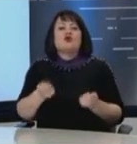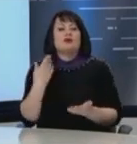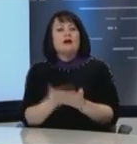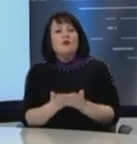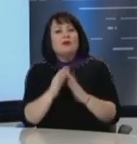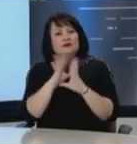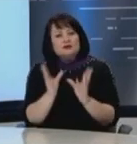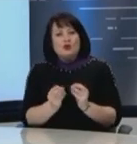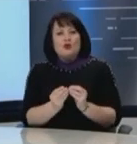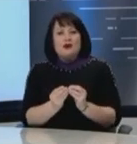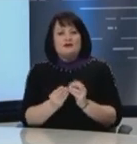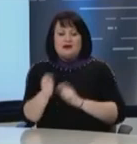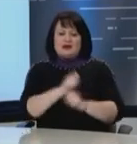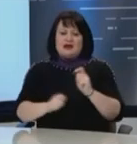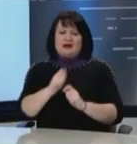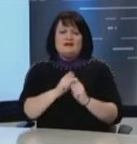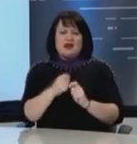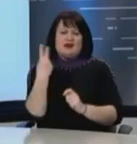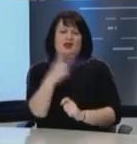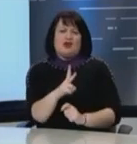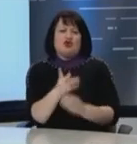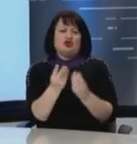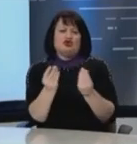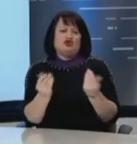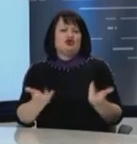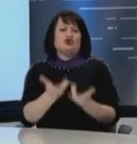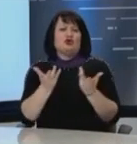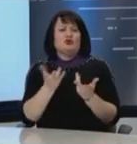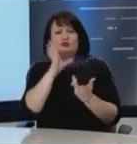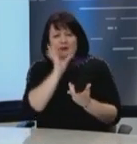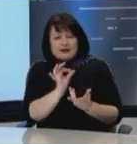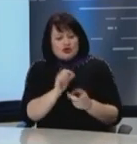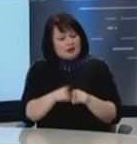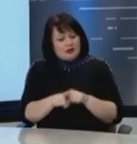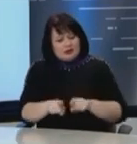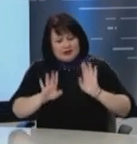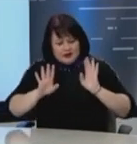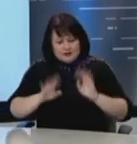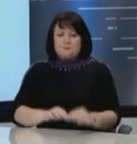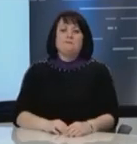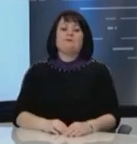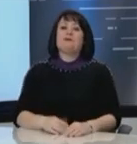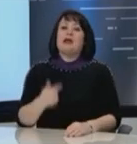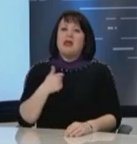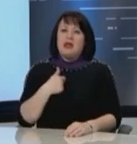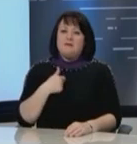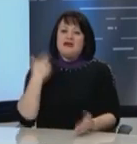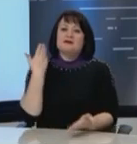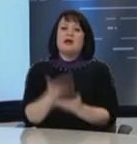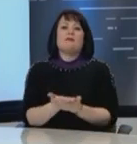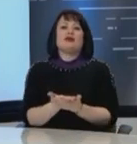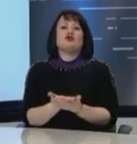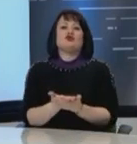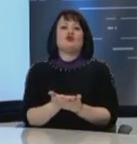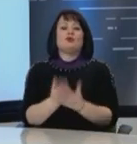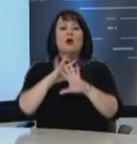αποδείξεις, συνθέτοντας ένα δικό της αφήγημα που δεν έχει σχέση με την πραγματικότητα. Εμείς, κυρίες και κύριοι βουλευτές, απαιτούμε